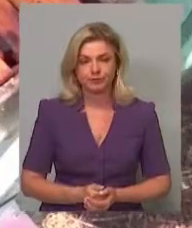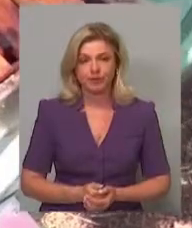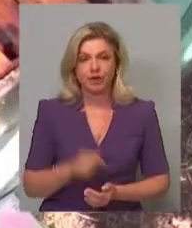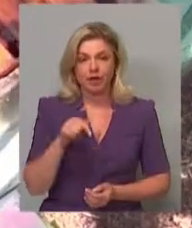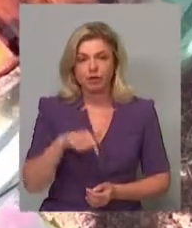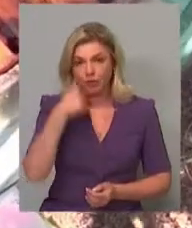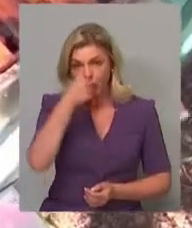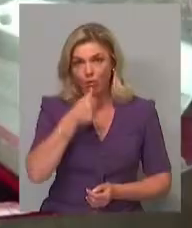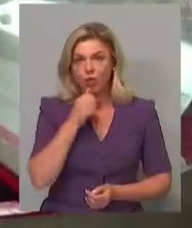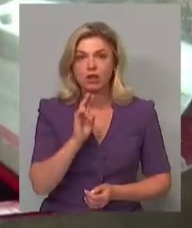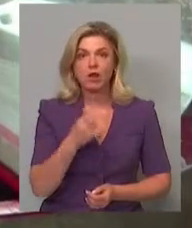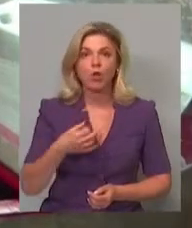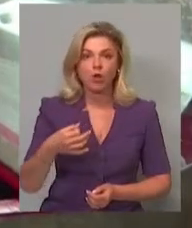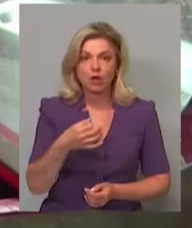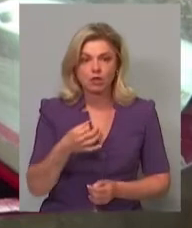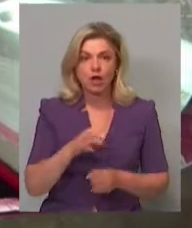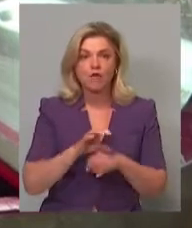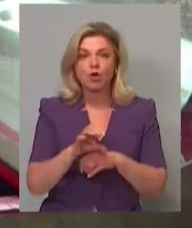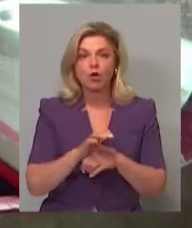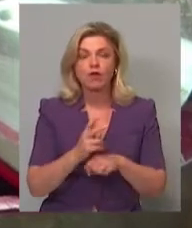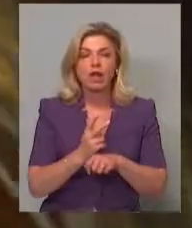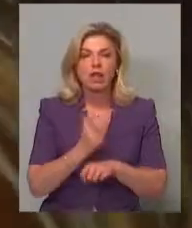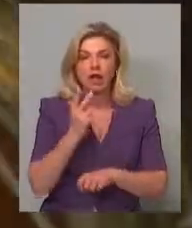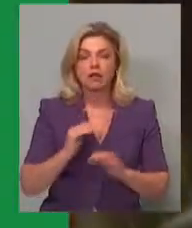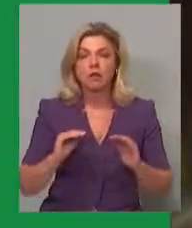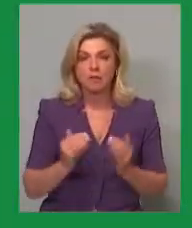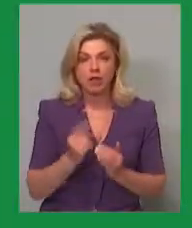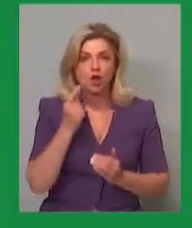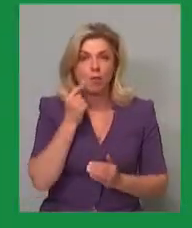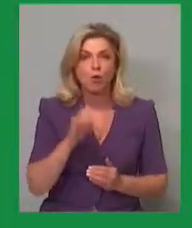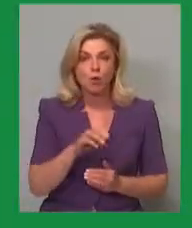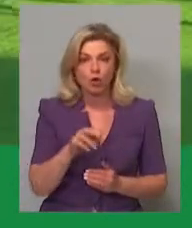Цьогоріч на Миколаївщині виробляють втричі менше меду, ніж минулого року.